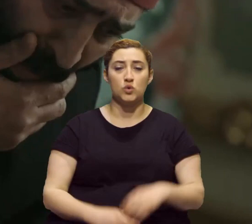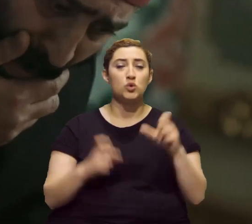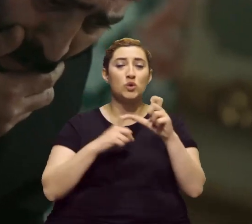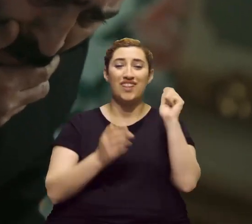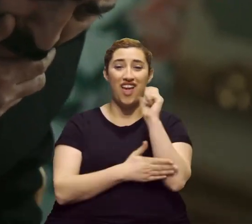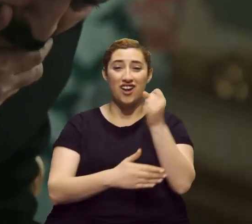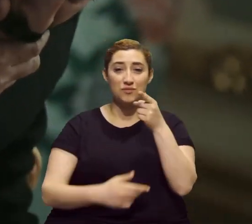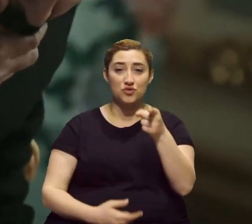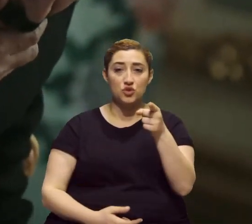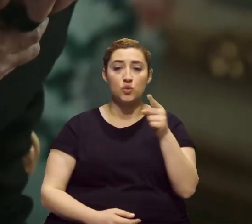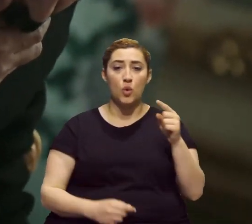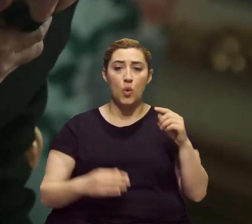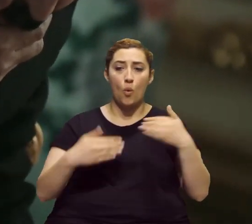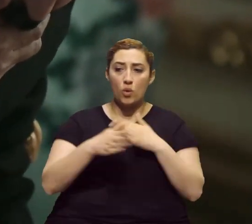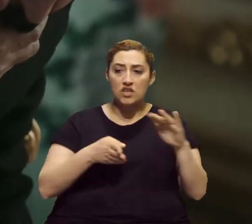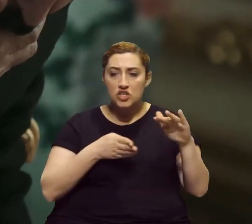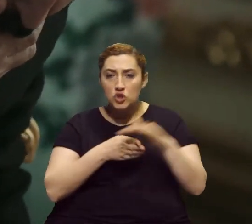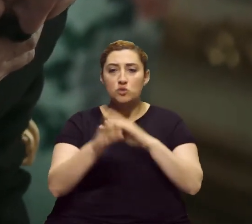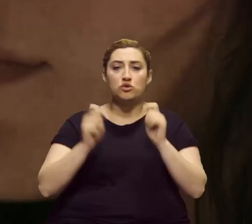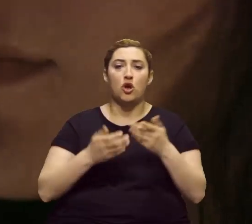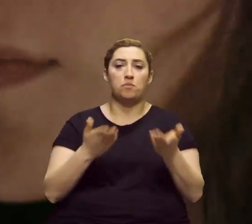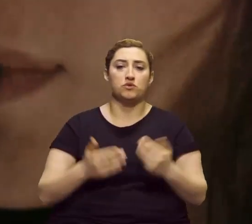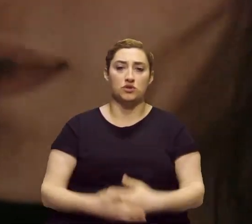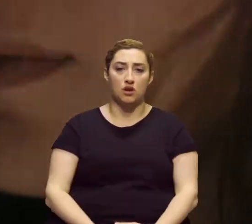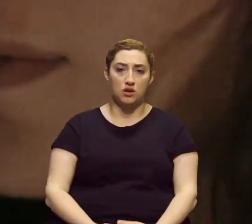Sultanın yaveri. Oraya kadar girmişler.